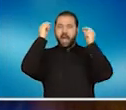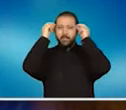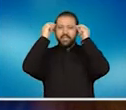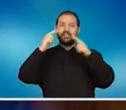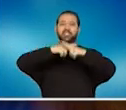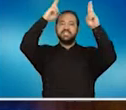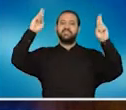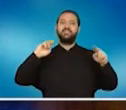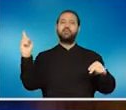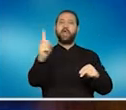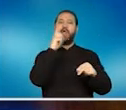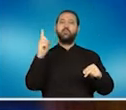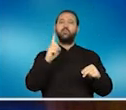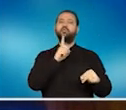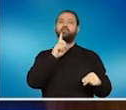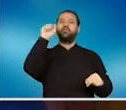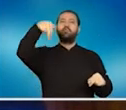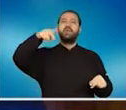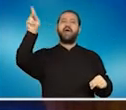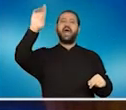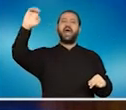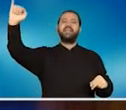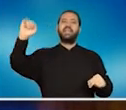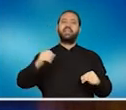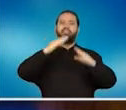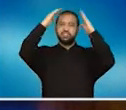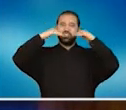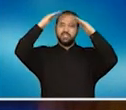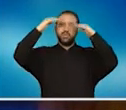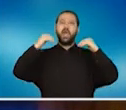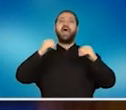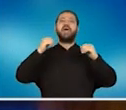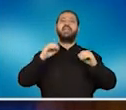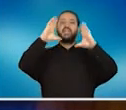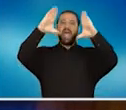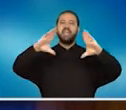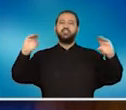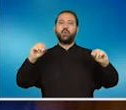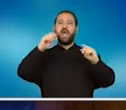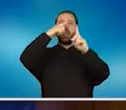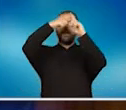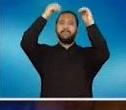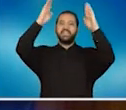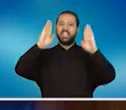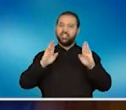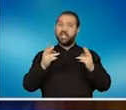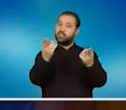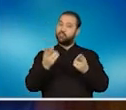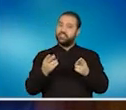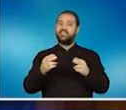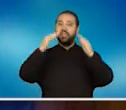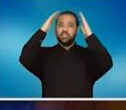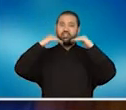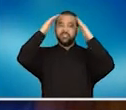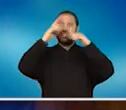de Sfântul Apostol Andrei și de Ziua Națională Bisericească, dar vine imediat și 1 decembrie